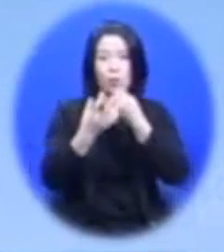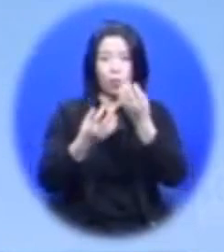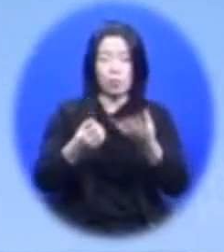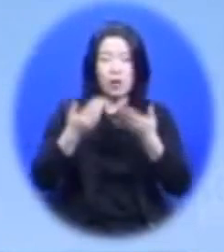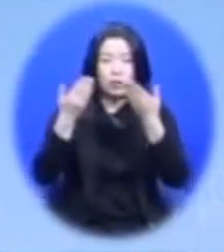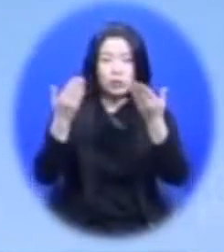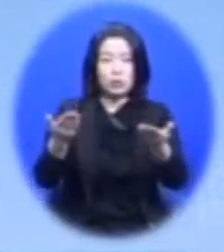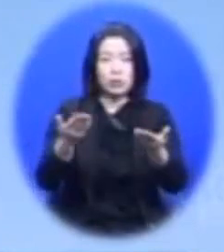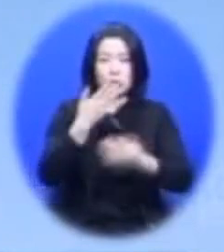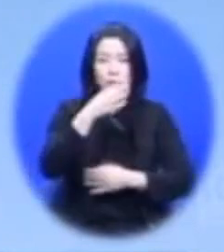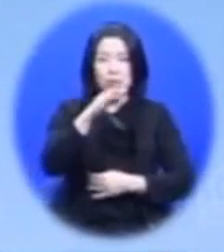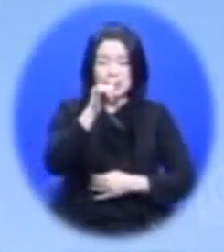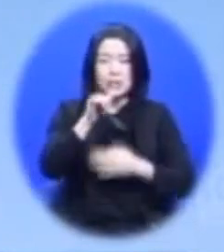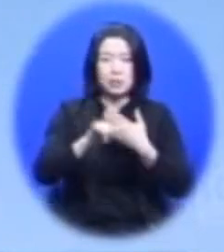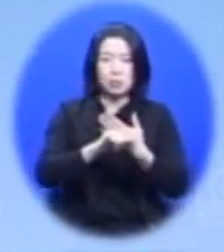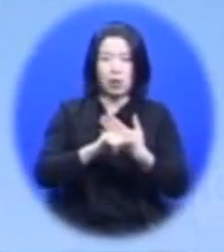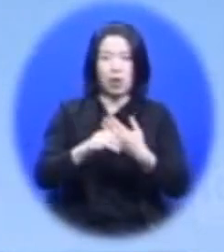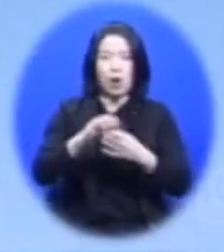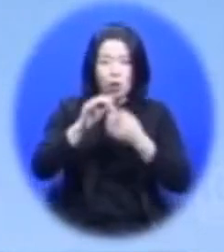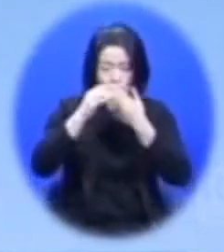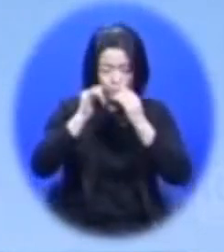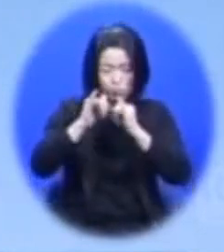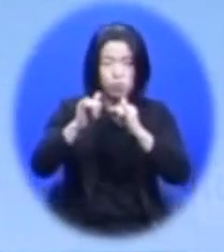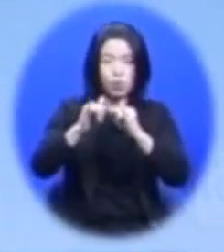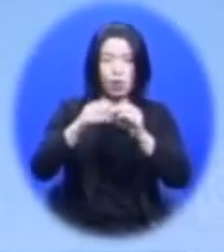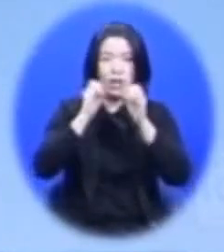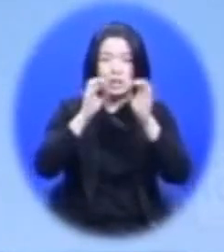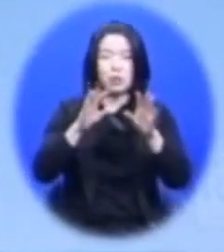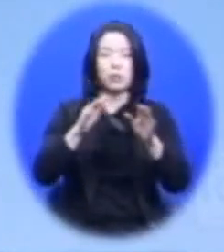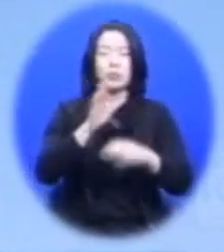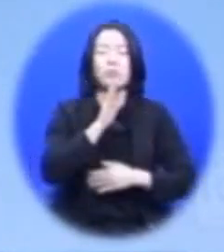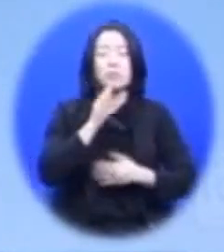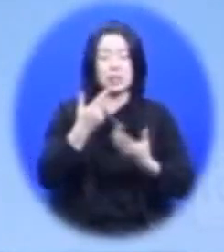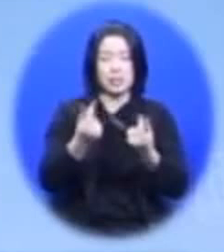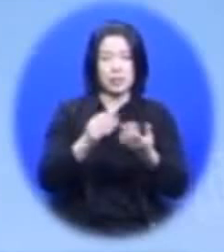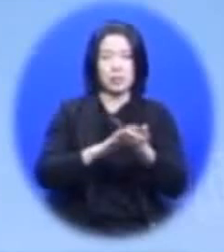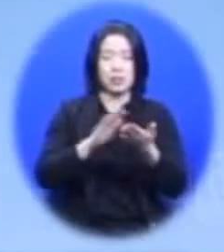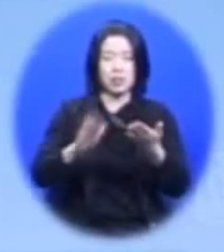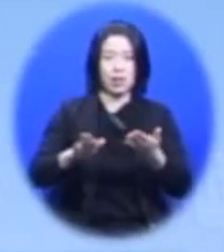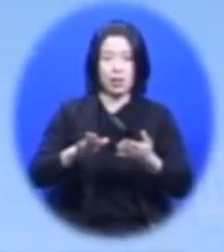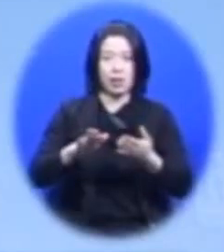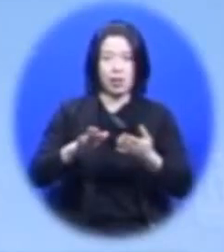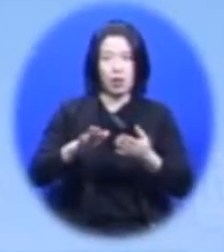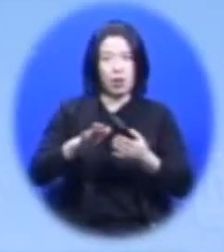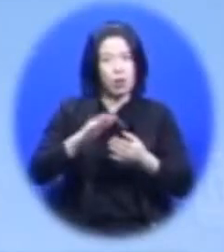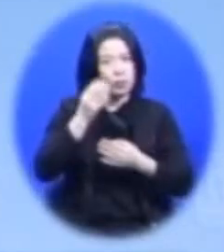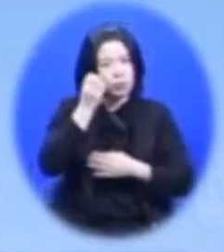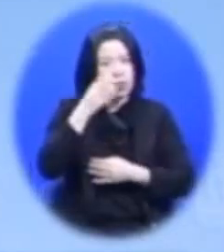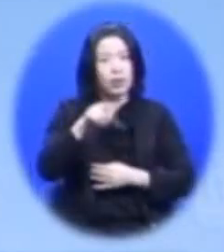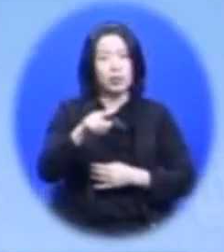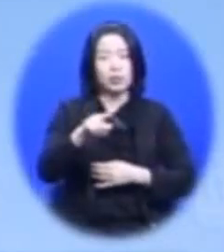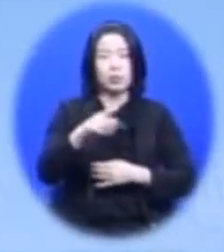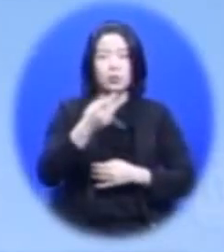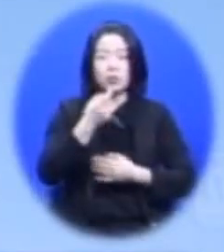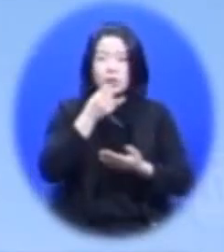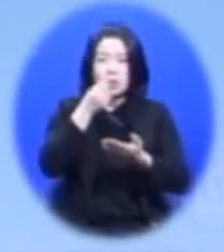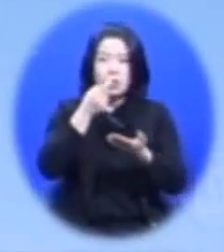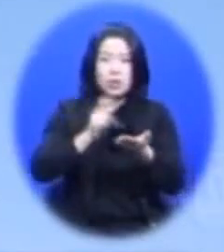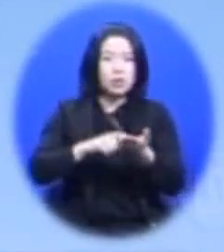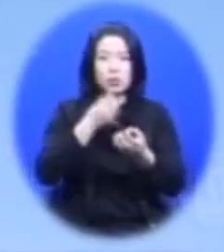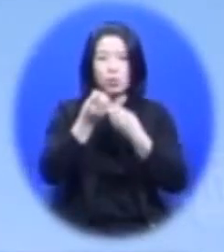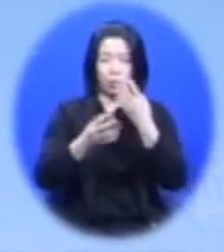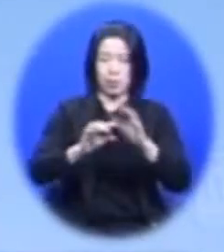것만 가지고도 훌륭한 전도입니다. 의외로 그 고백이 쉽지 않습니다.